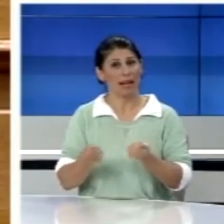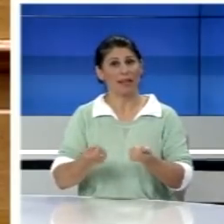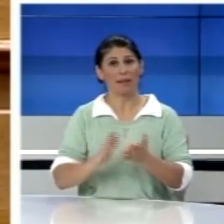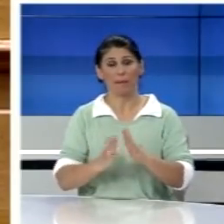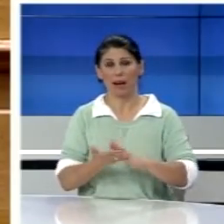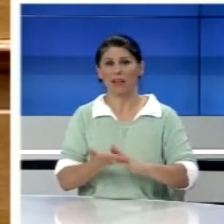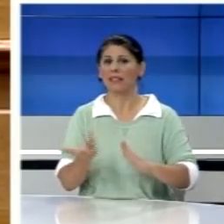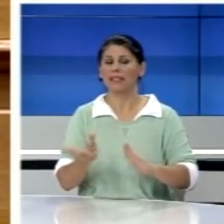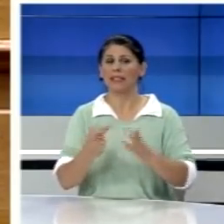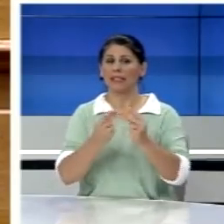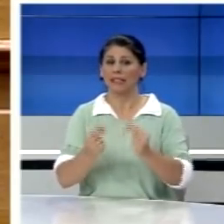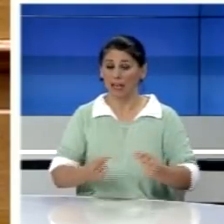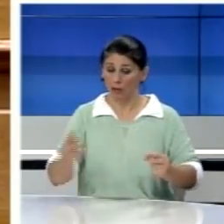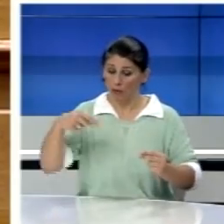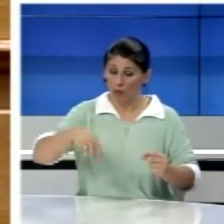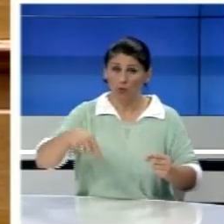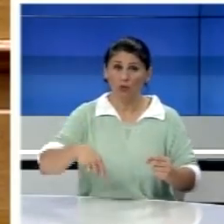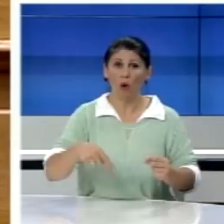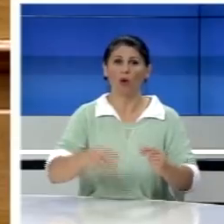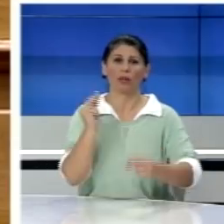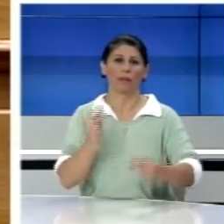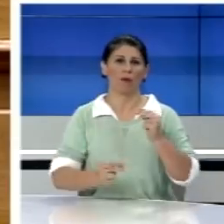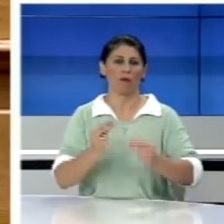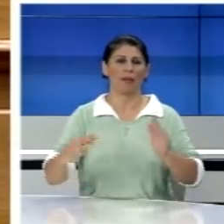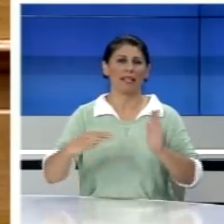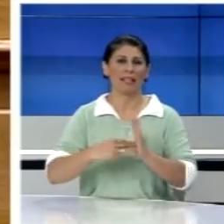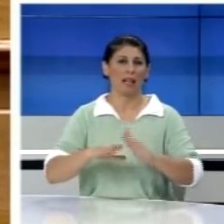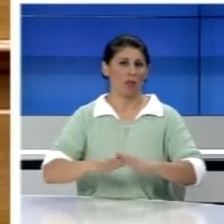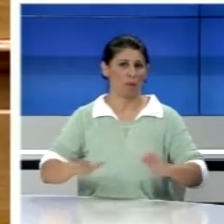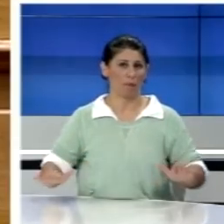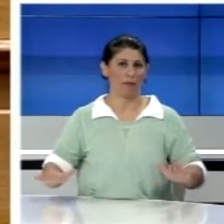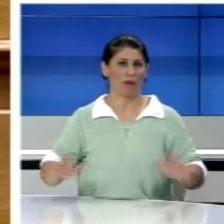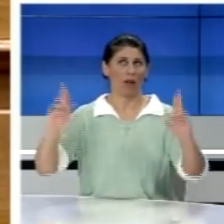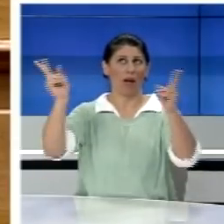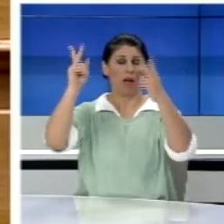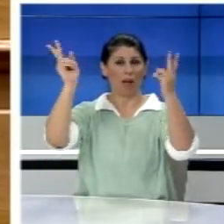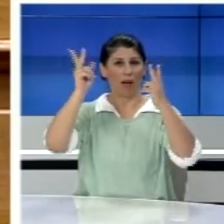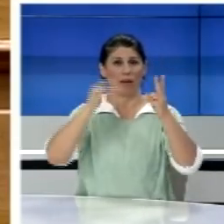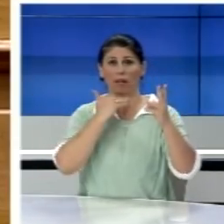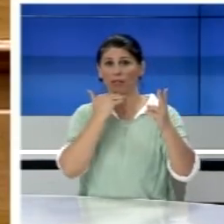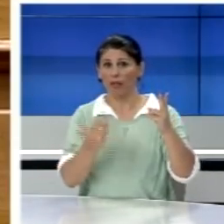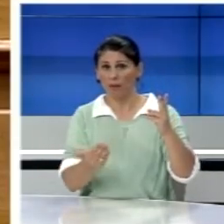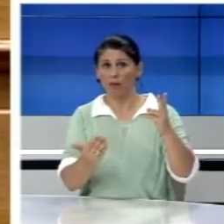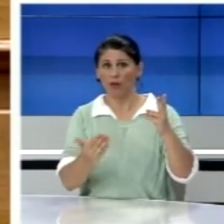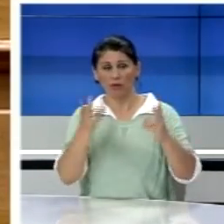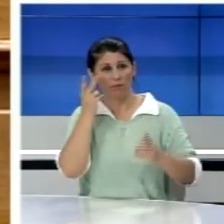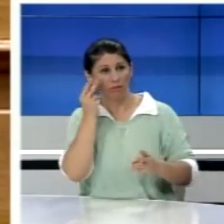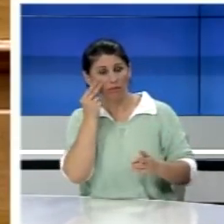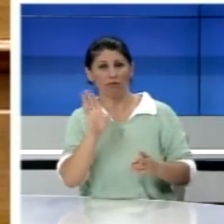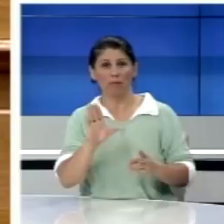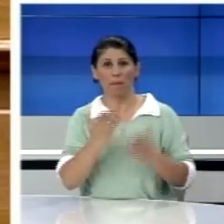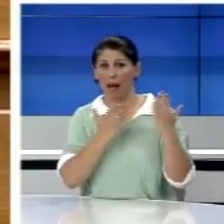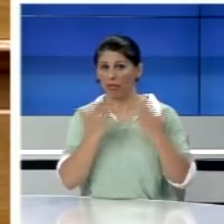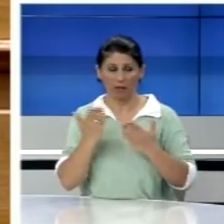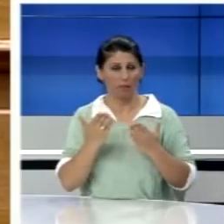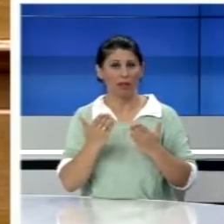είναι να λυθούν εδώ και τώρα τα προβλήματα των χιλιάδων παιδιών που βρίσκονται στον αέρα, δεν μπορούν να παρακολουθήσουν μαθήματα,